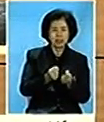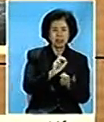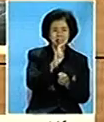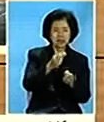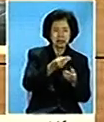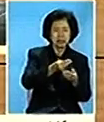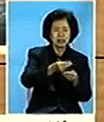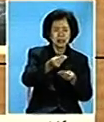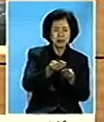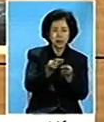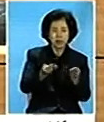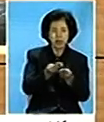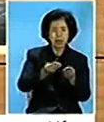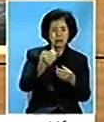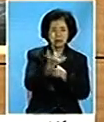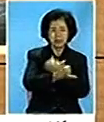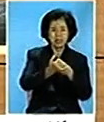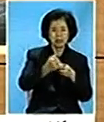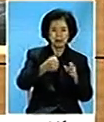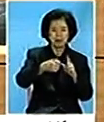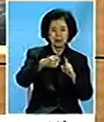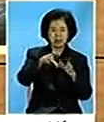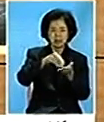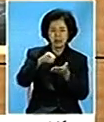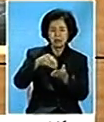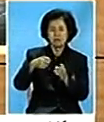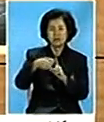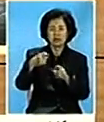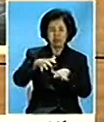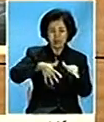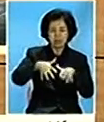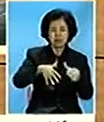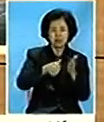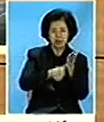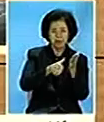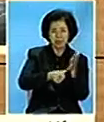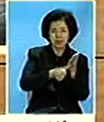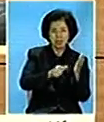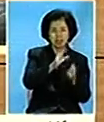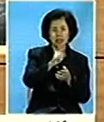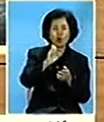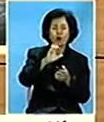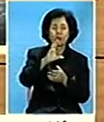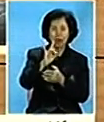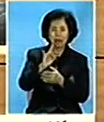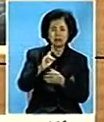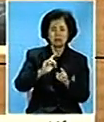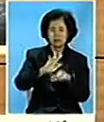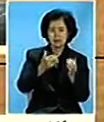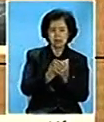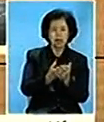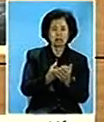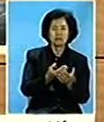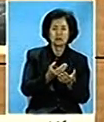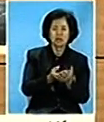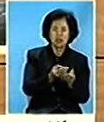ทศมาจากเงินภาษีของประชาชนซึ่งเก็บมาจากประชาชนจะเป็นค่าภาษี108ที่มีอยู่ค่าปรับค่าบริการ